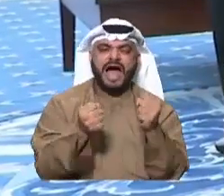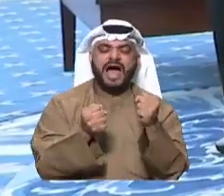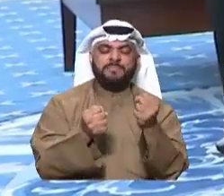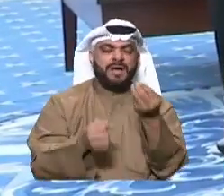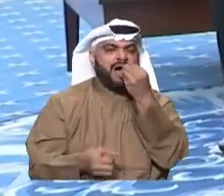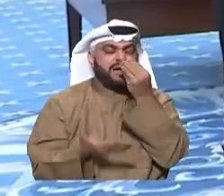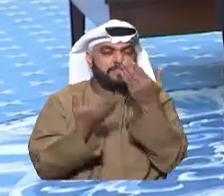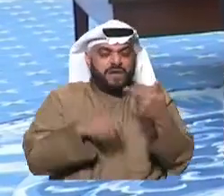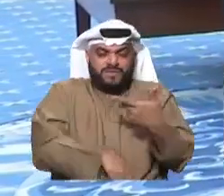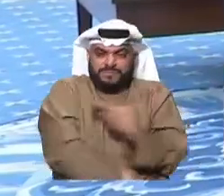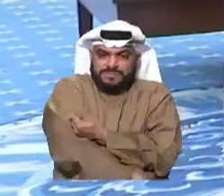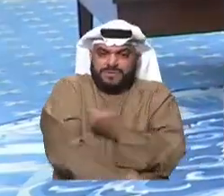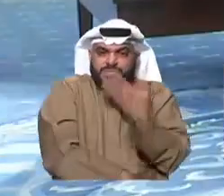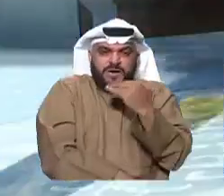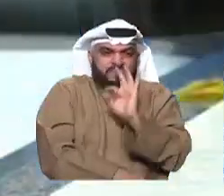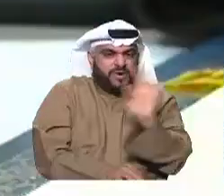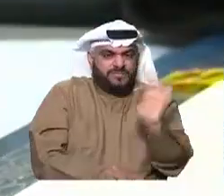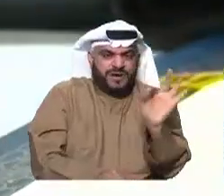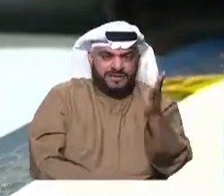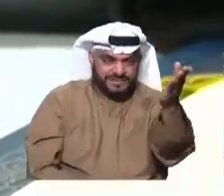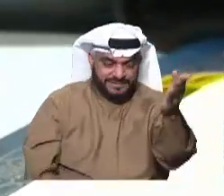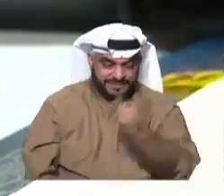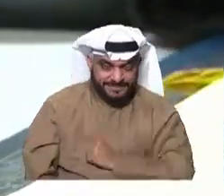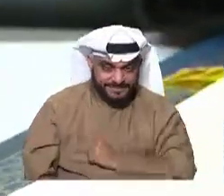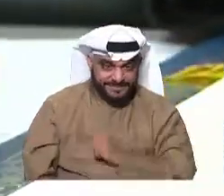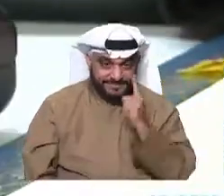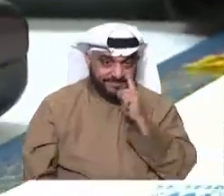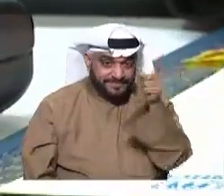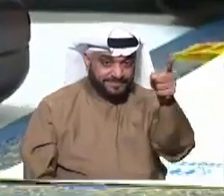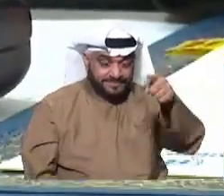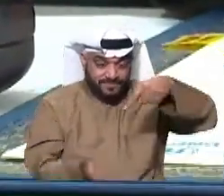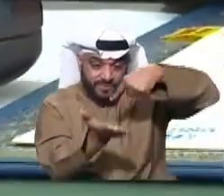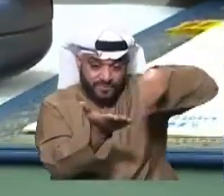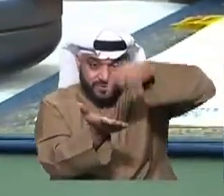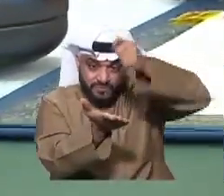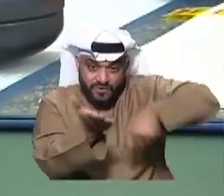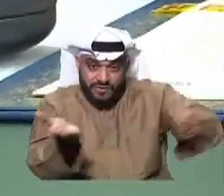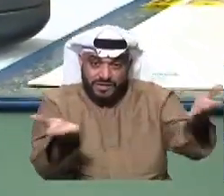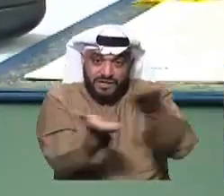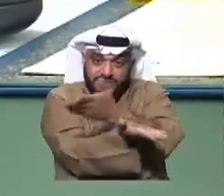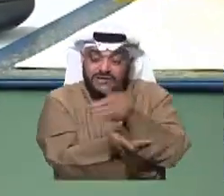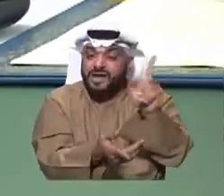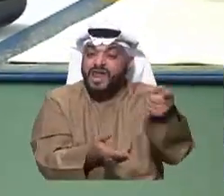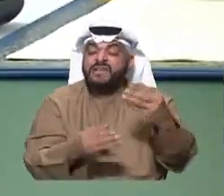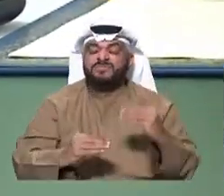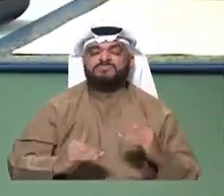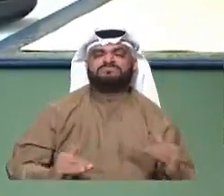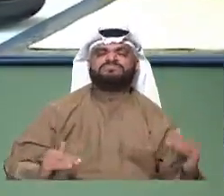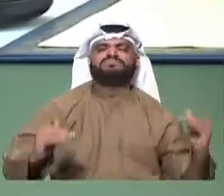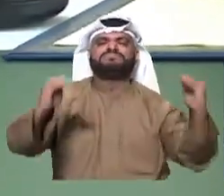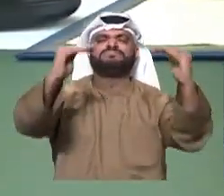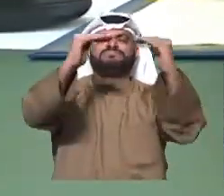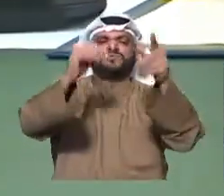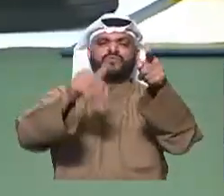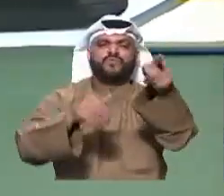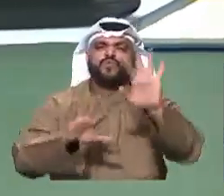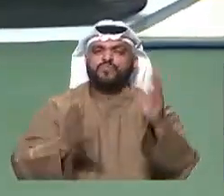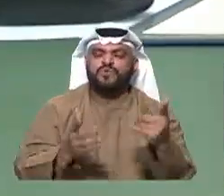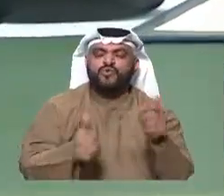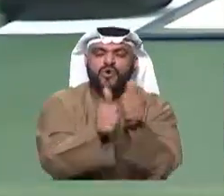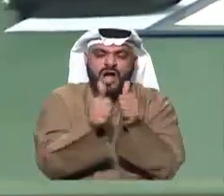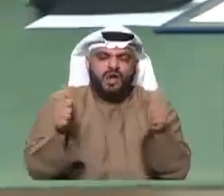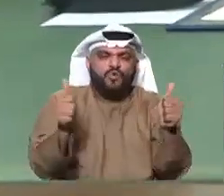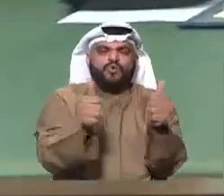الحالية في الجمهورية اليمنية. المشروع يهدف إلى تحسين الظروف المعيشية للأسر النازحة وتحسين